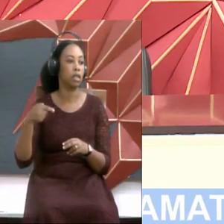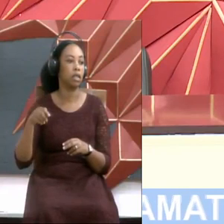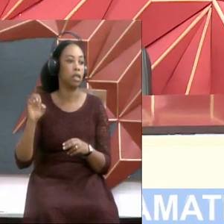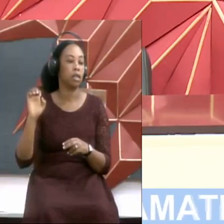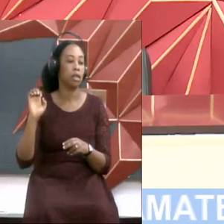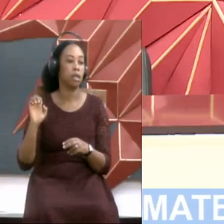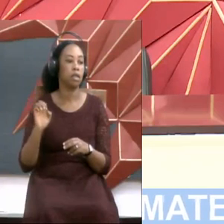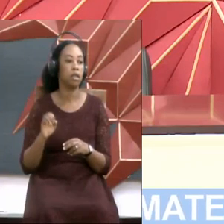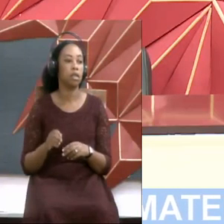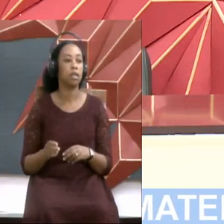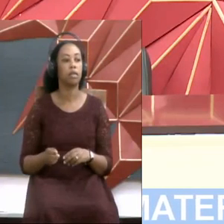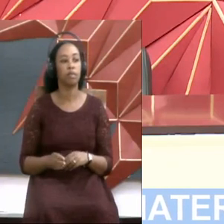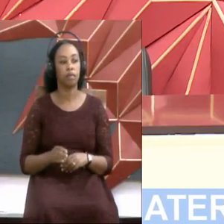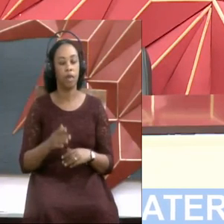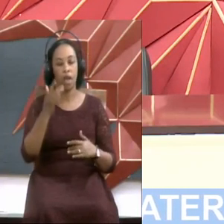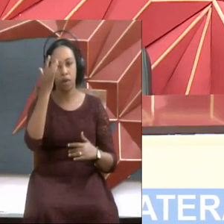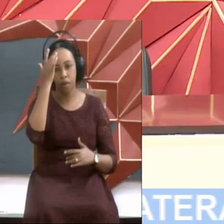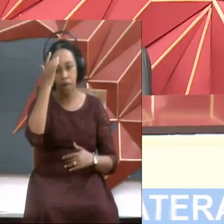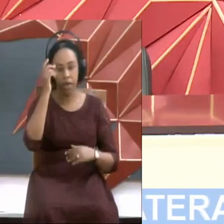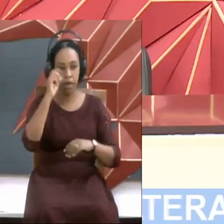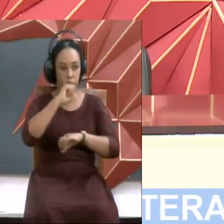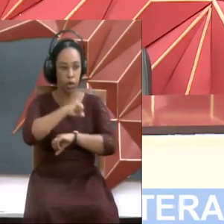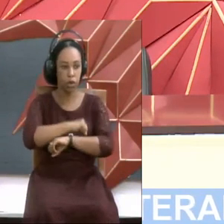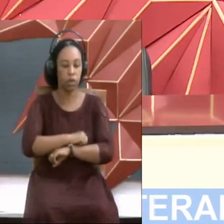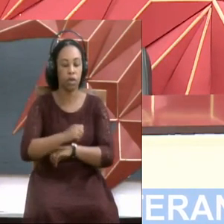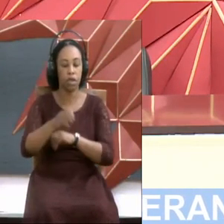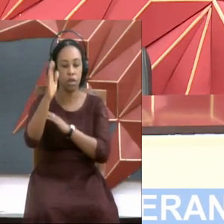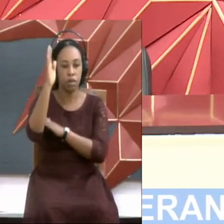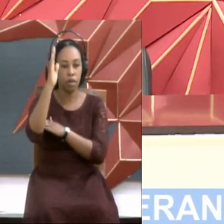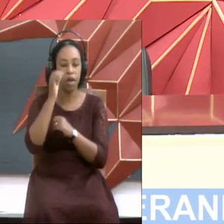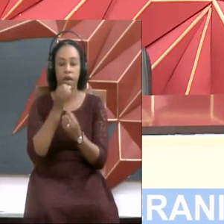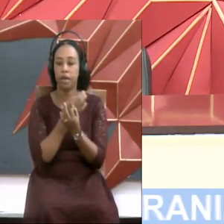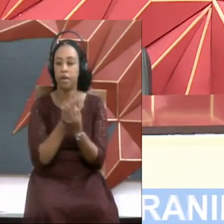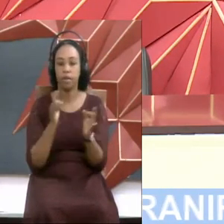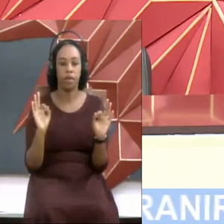l'école. Que Dieu le guérit. Amen. Amen.